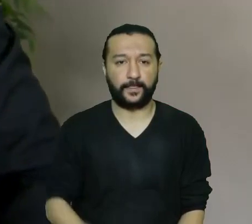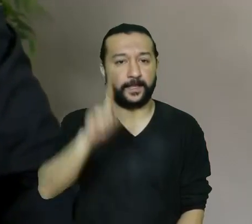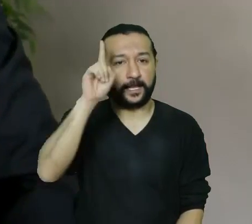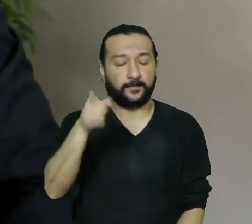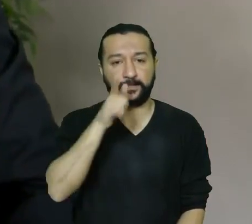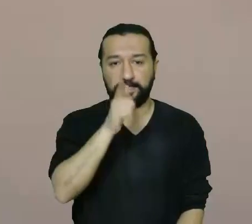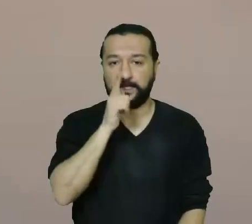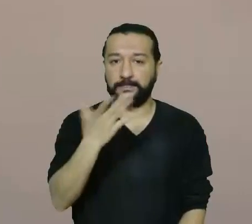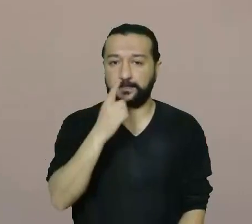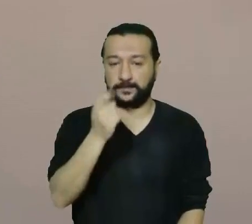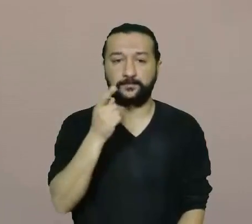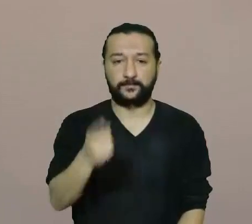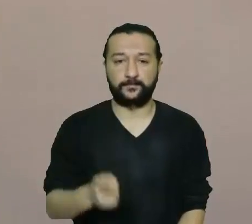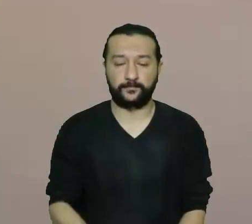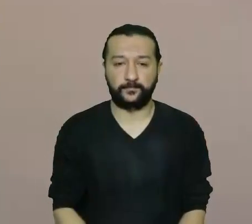Allah'ım, o nasıl bir ses?